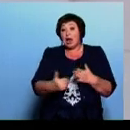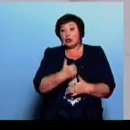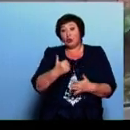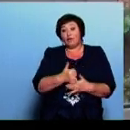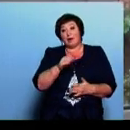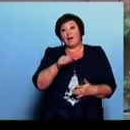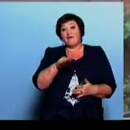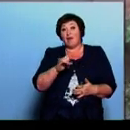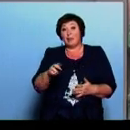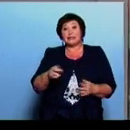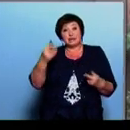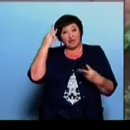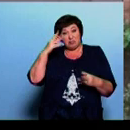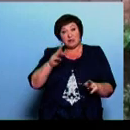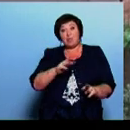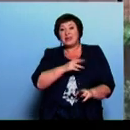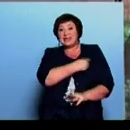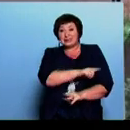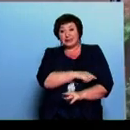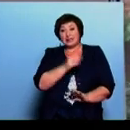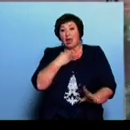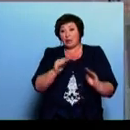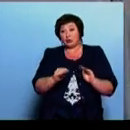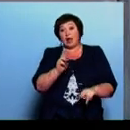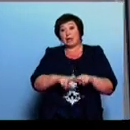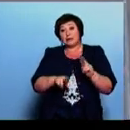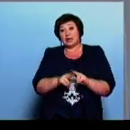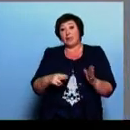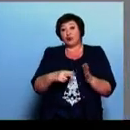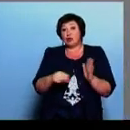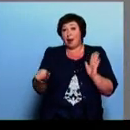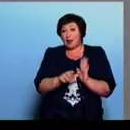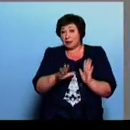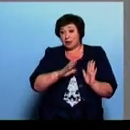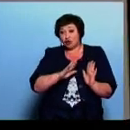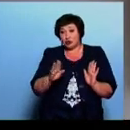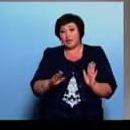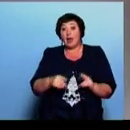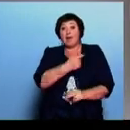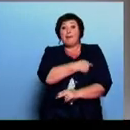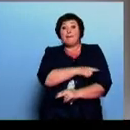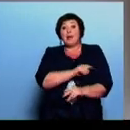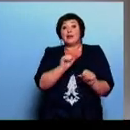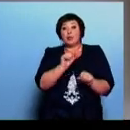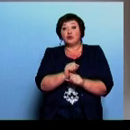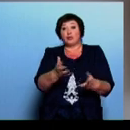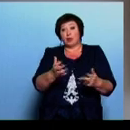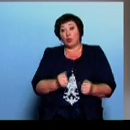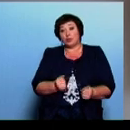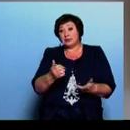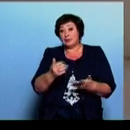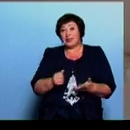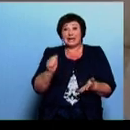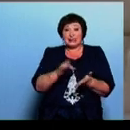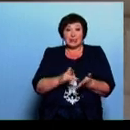Костино оснастят современным медицинским оборудованием. Строители уже подключили электричество, воду. Медпункт готовится принять первых пациентов. Этого